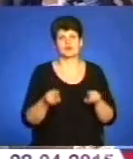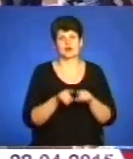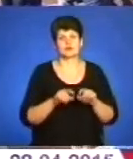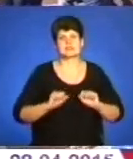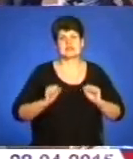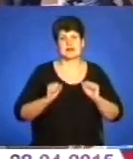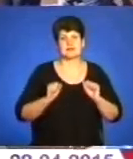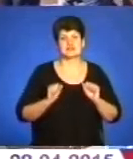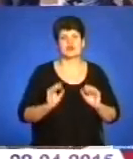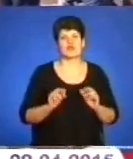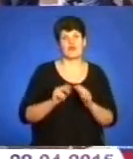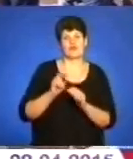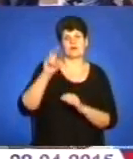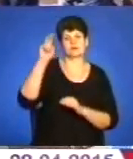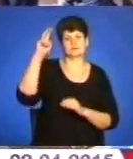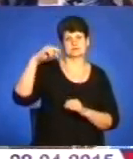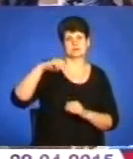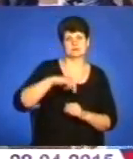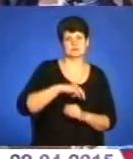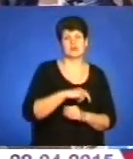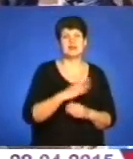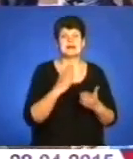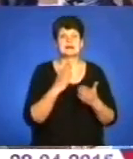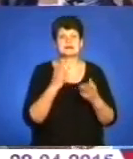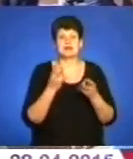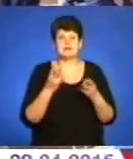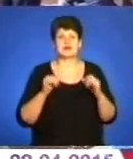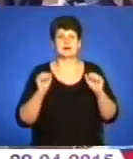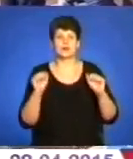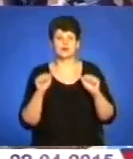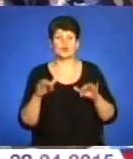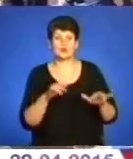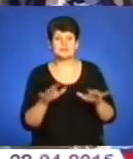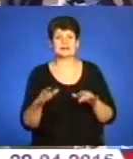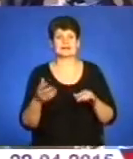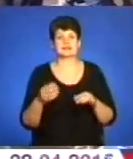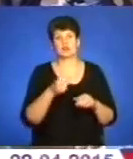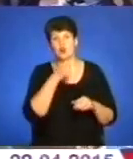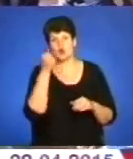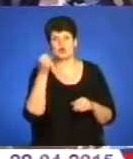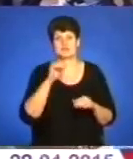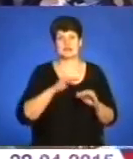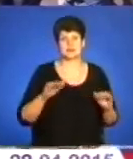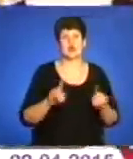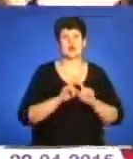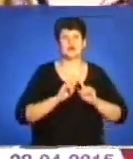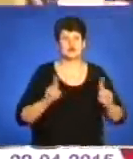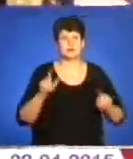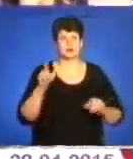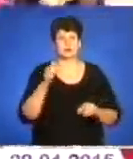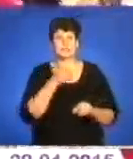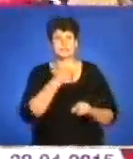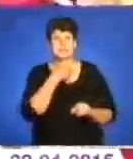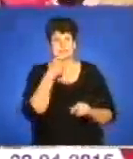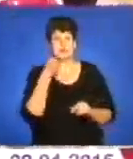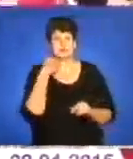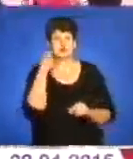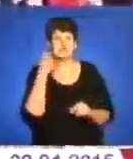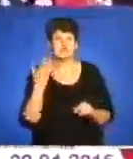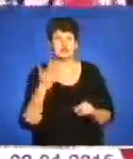десь вверх-вниз підніматися по сходах і мають рухатися як діти, так і дорослі, особливо люди старшого віку. Зарядившись енергією,